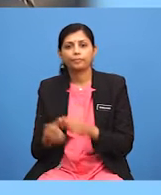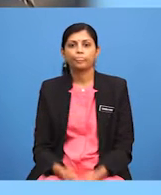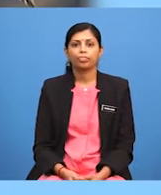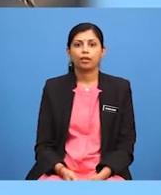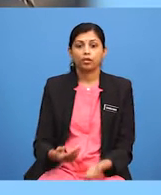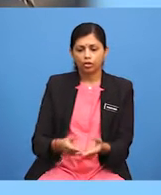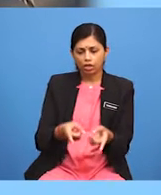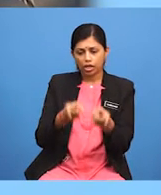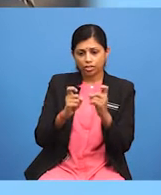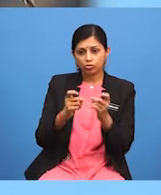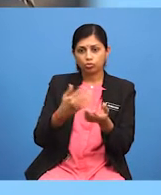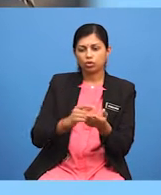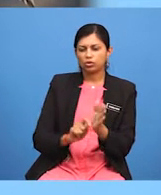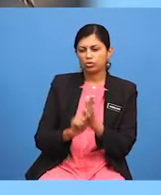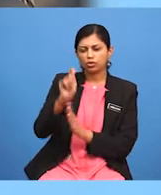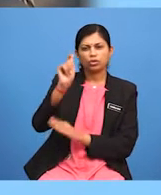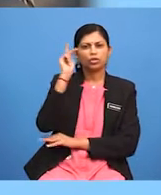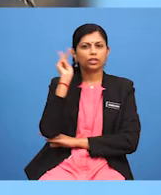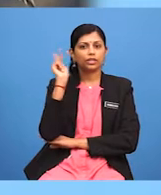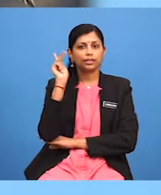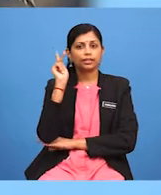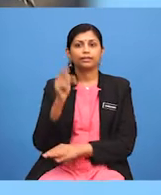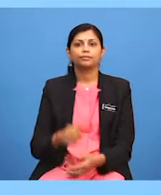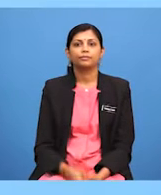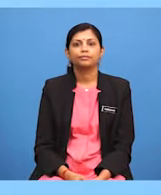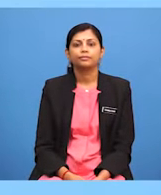bergerak, semakin tinggi tenaga kinetiknya.